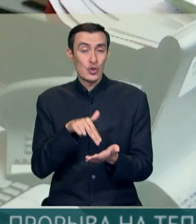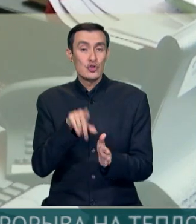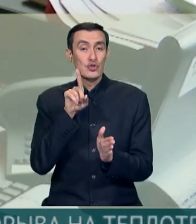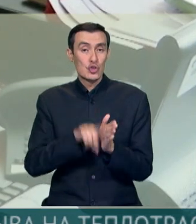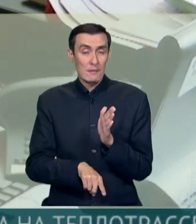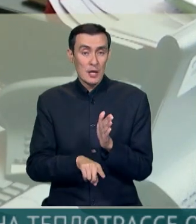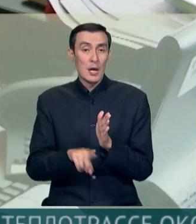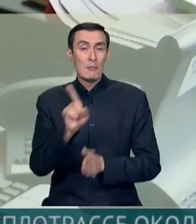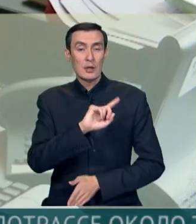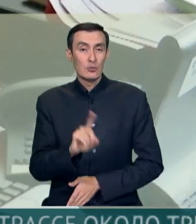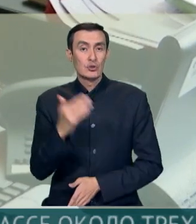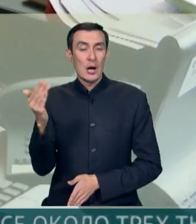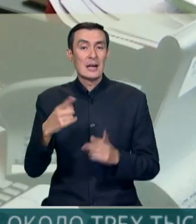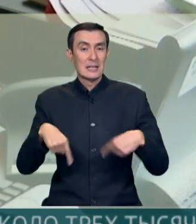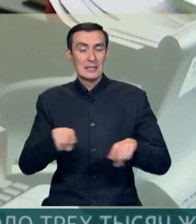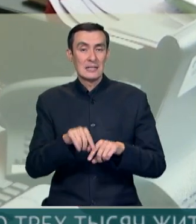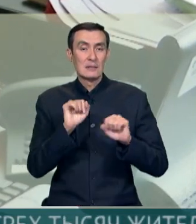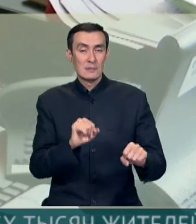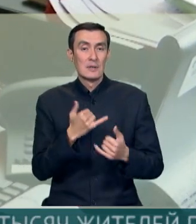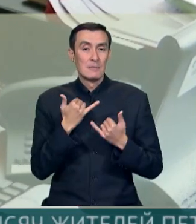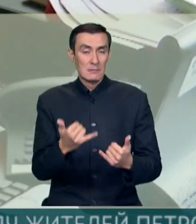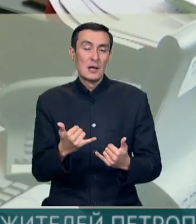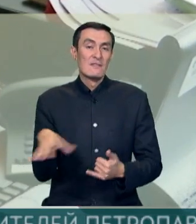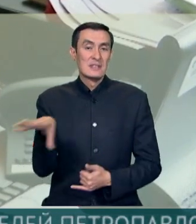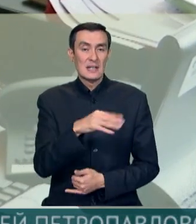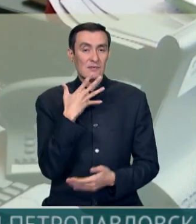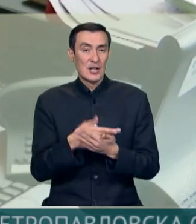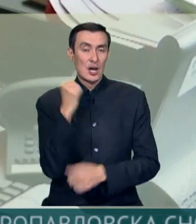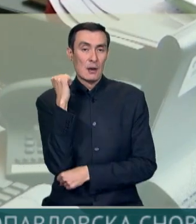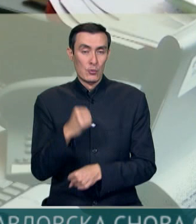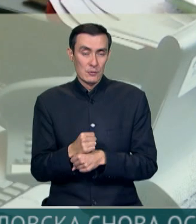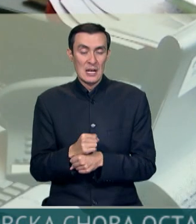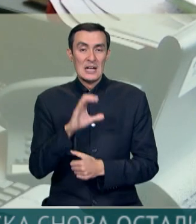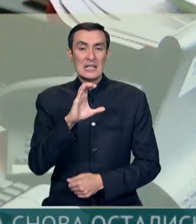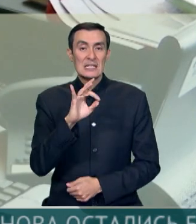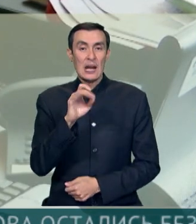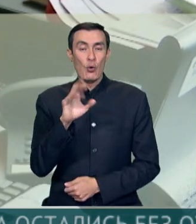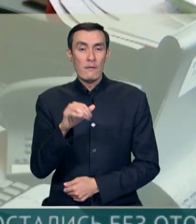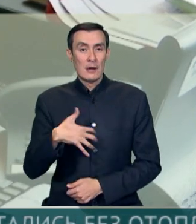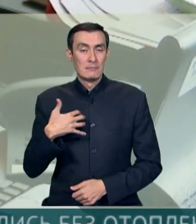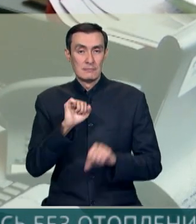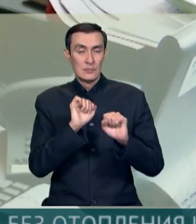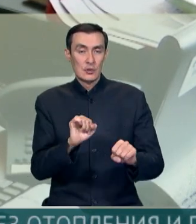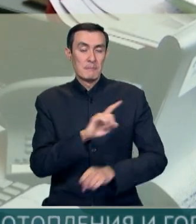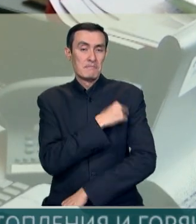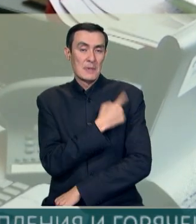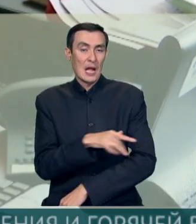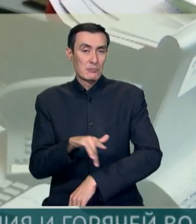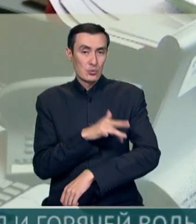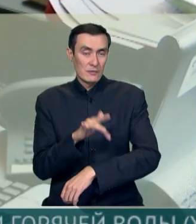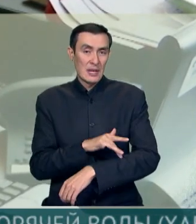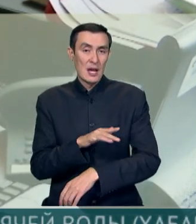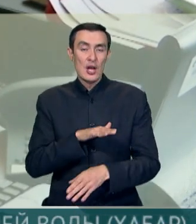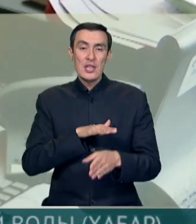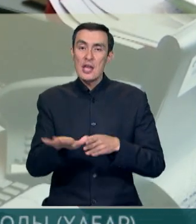потому что работодатель застраховал почти всех сотрудников. Страховка предусматривает возмещение расходов на медобслуживание, не всегда